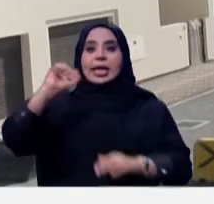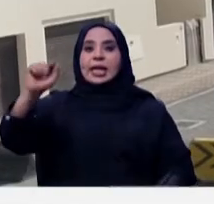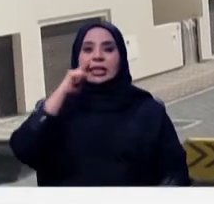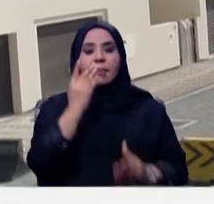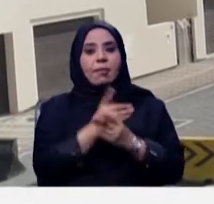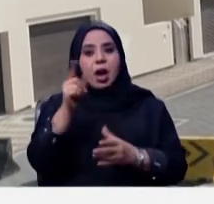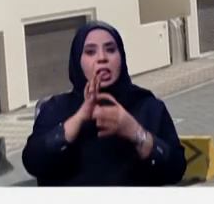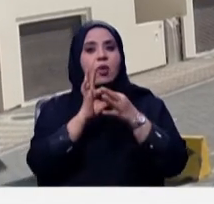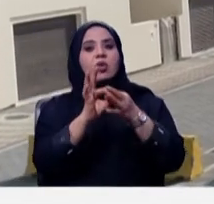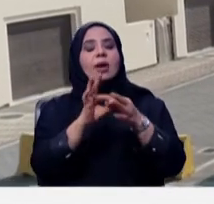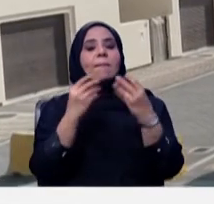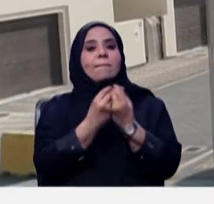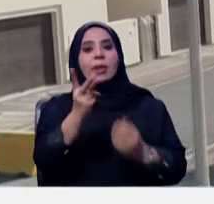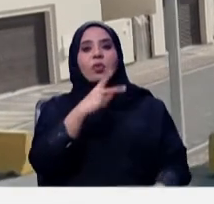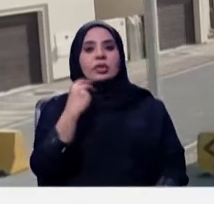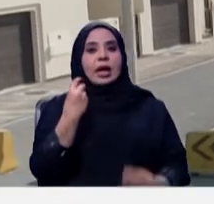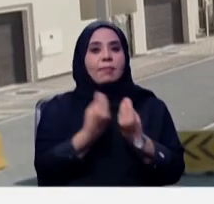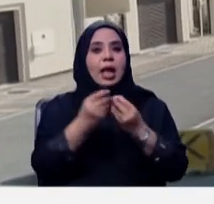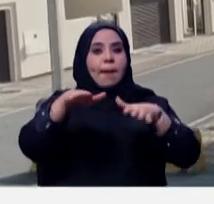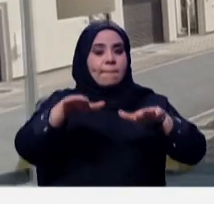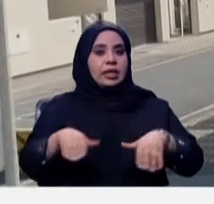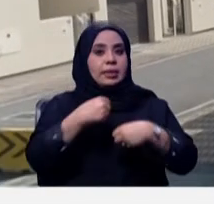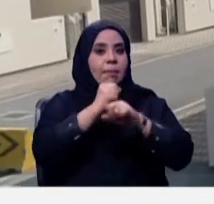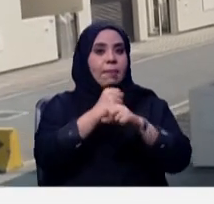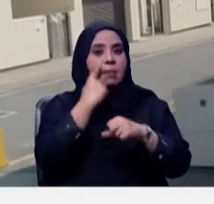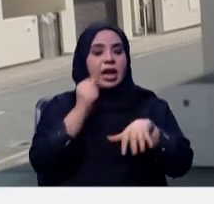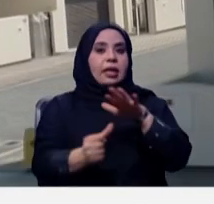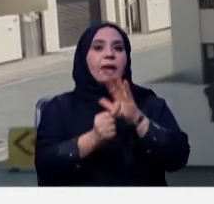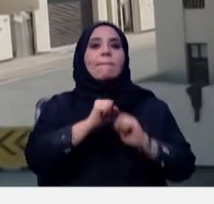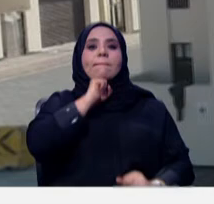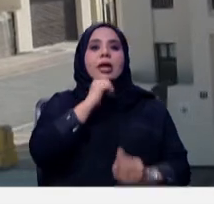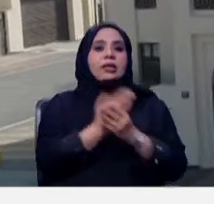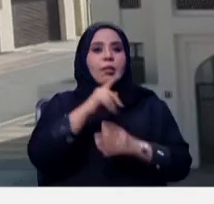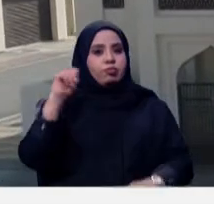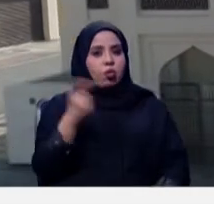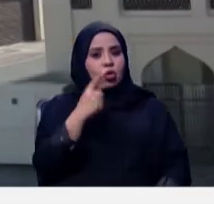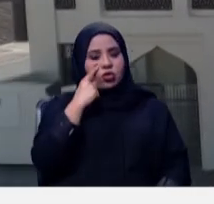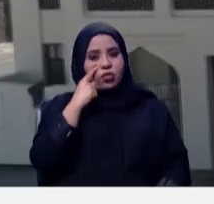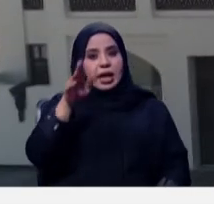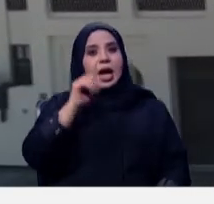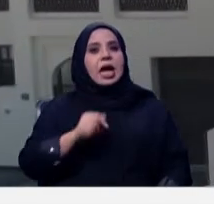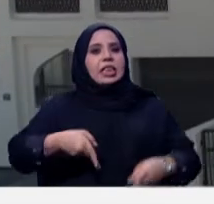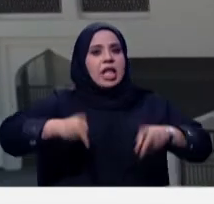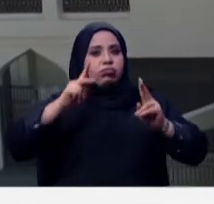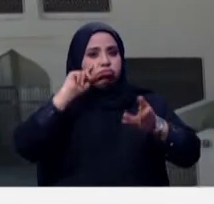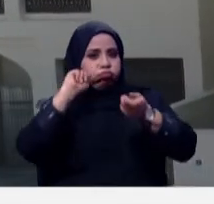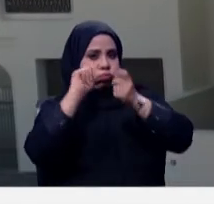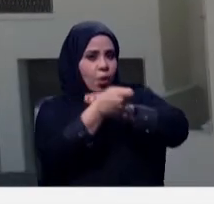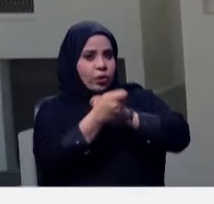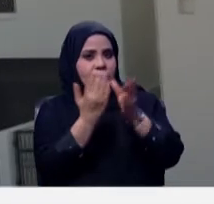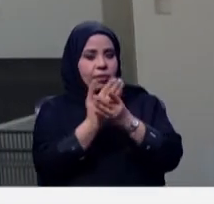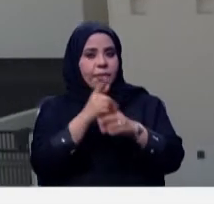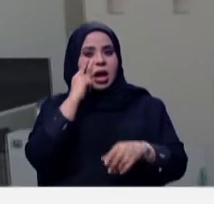كما تواصلت الوزارة مع المجالس البلدية وأمانة العاصمة من أجل تسريع وتيرة تمرير التعديلات